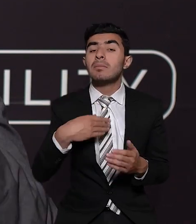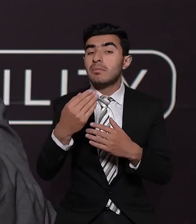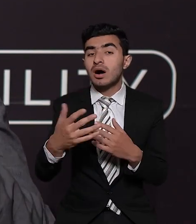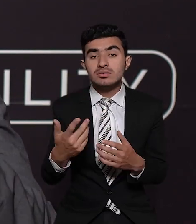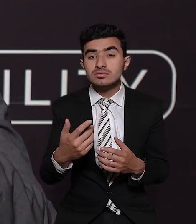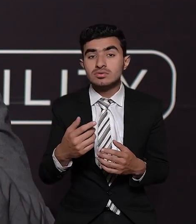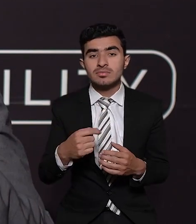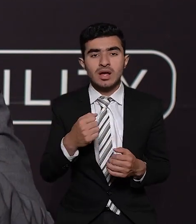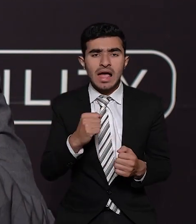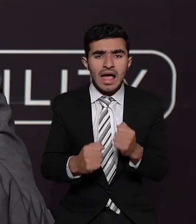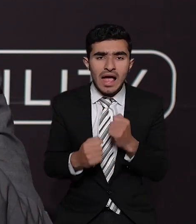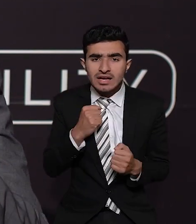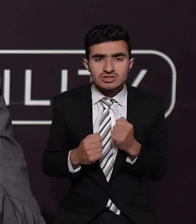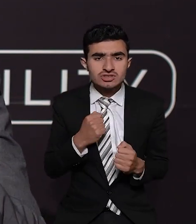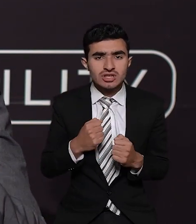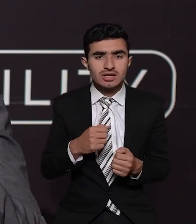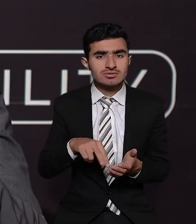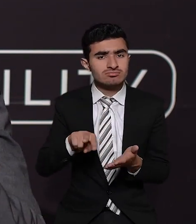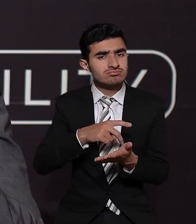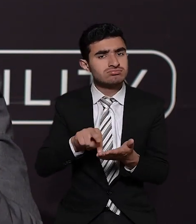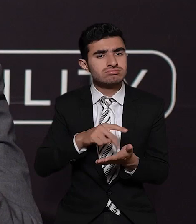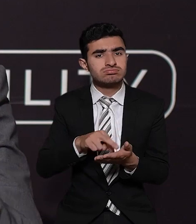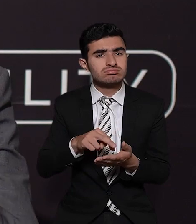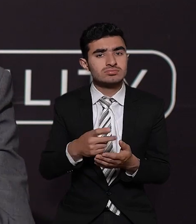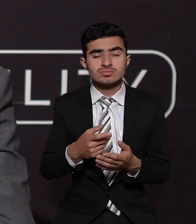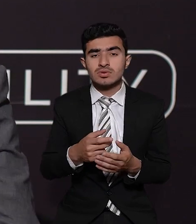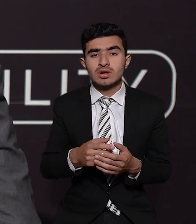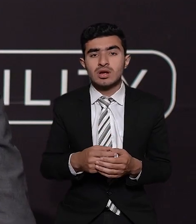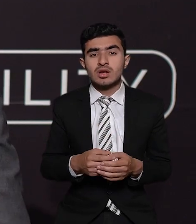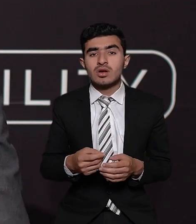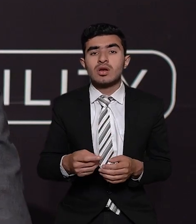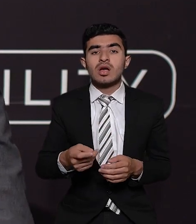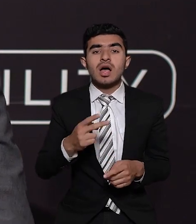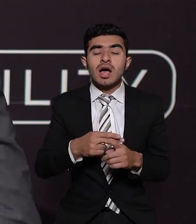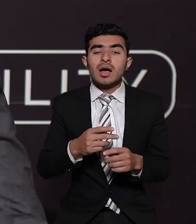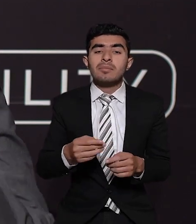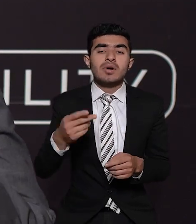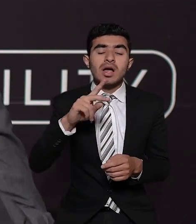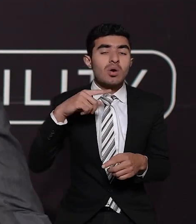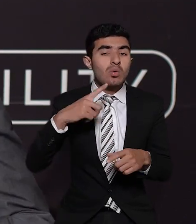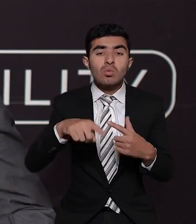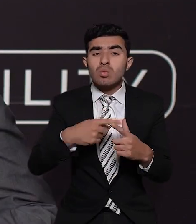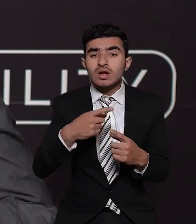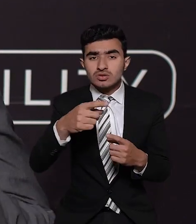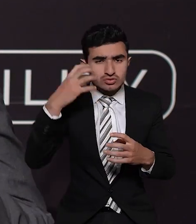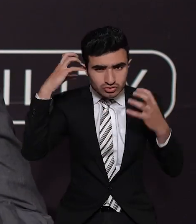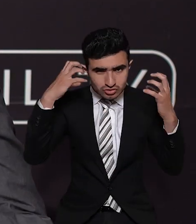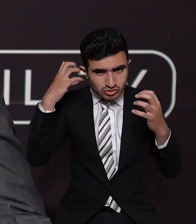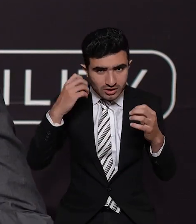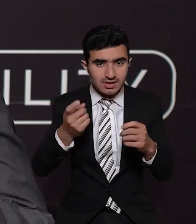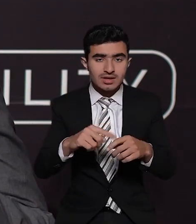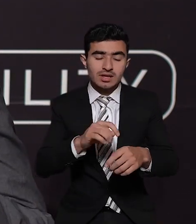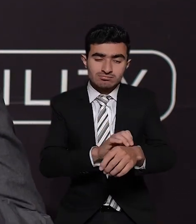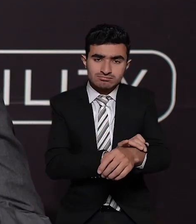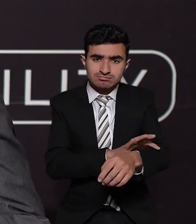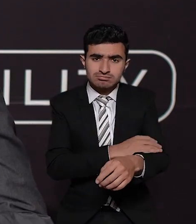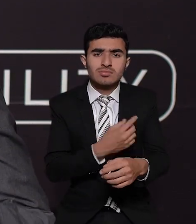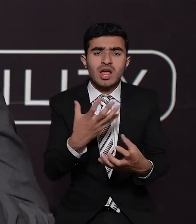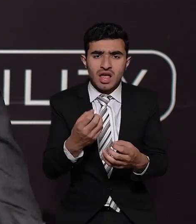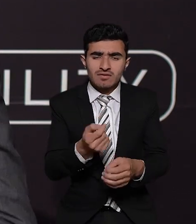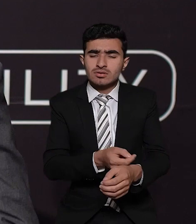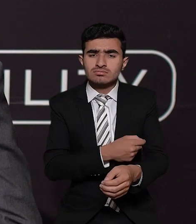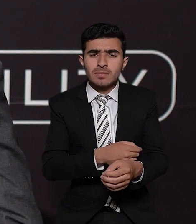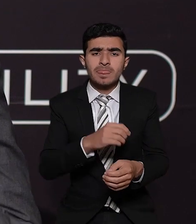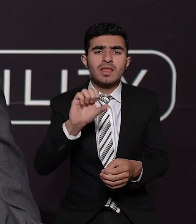ہیں تو آپ کی باڈی میں ایک سٹریس ہارمون ہوتا ہے جس کا نام ہے کورٹیسول. جیسے جیسے کورٹیسول ہارمون کی